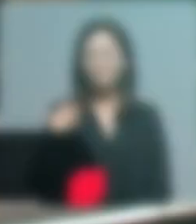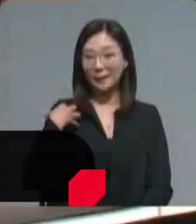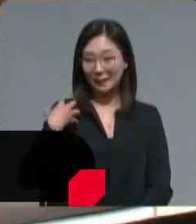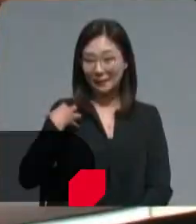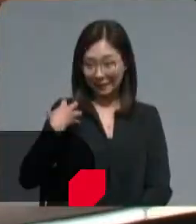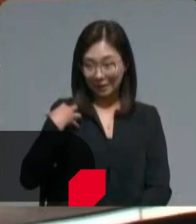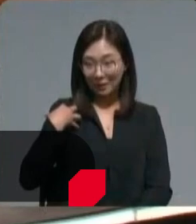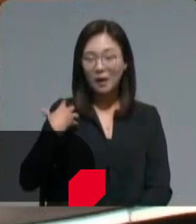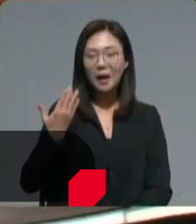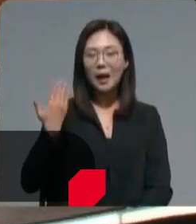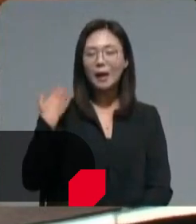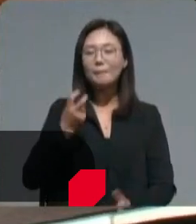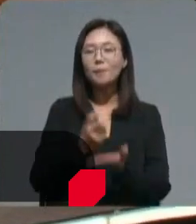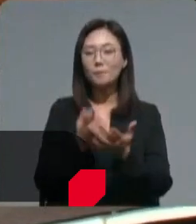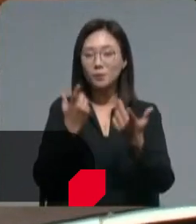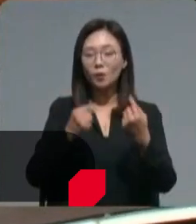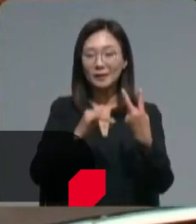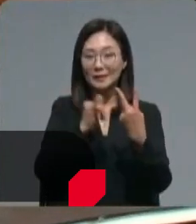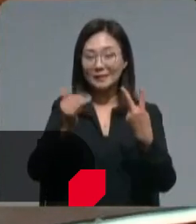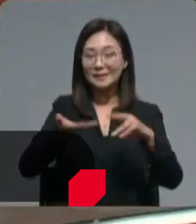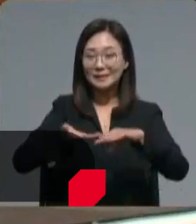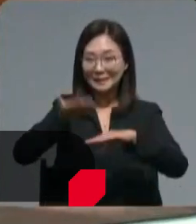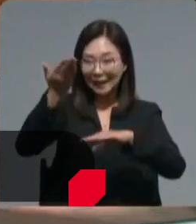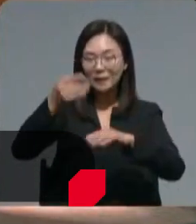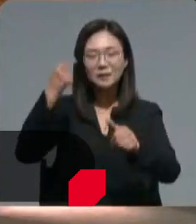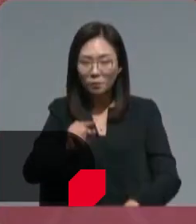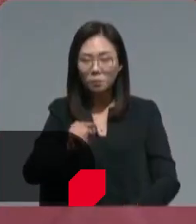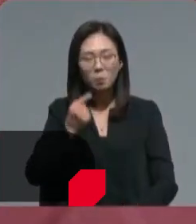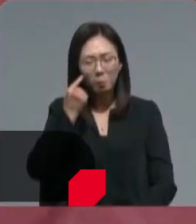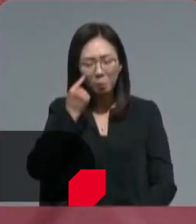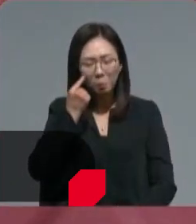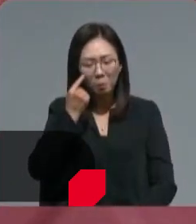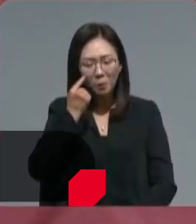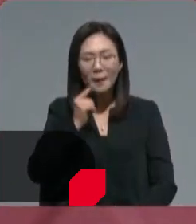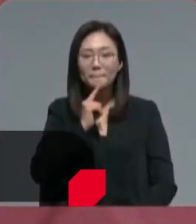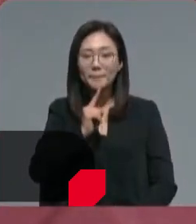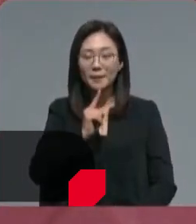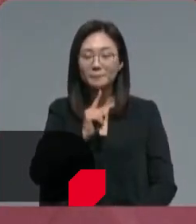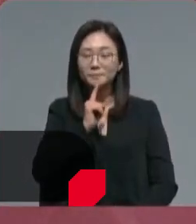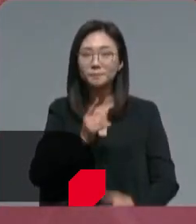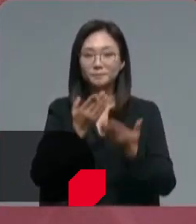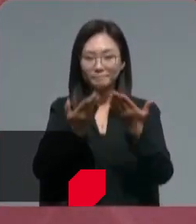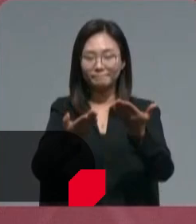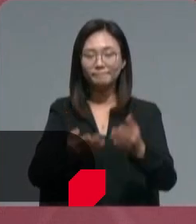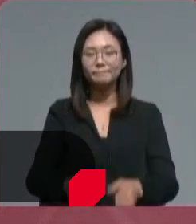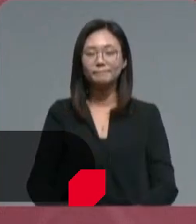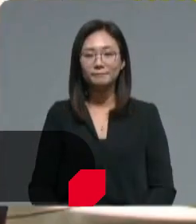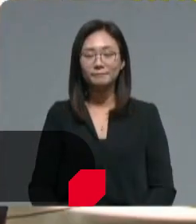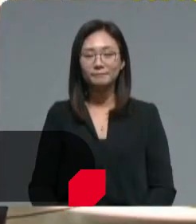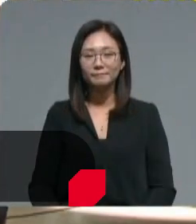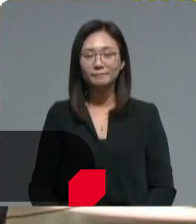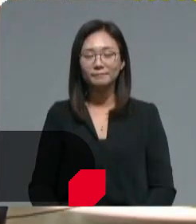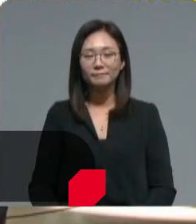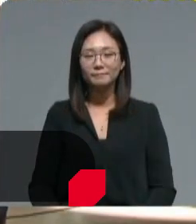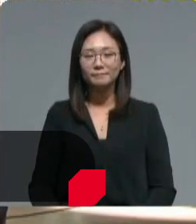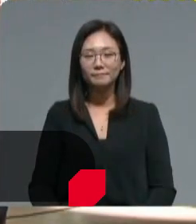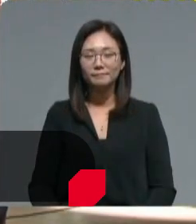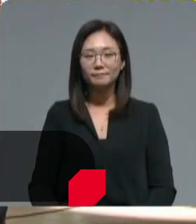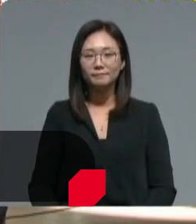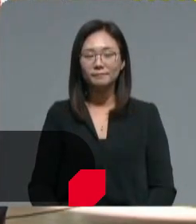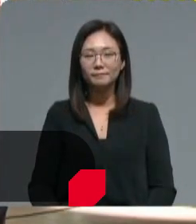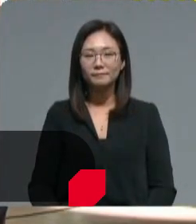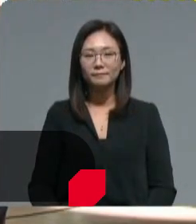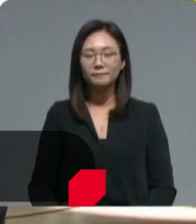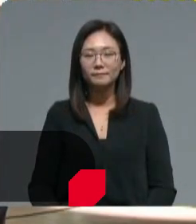이 후보님 발표하신 그 경제 비전에 대해서 간단간단하게 한번 질문을 할 테니까 가급적 짧게 좀